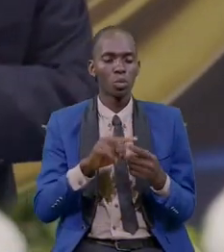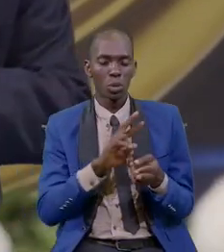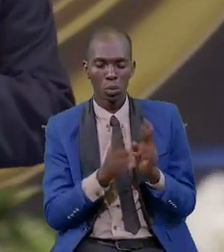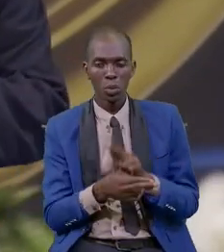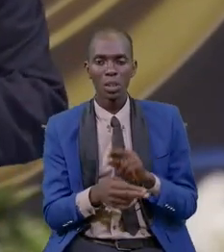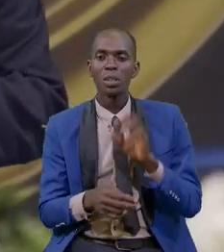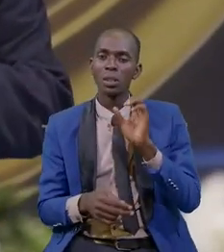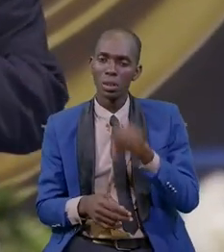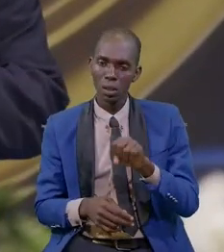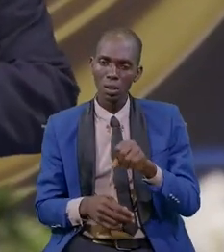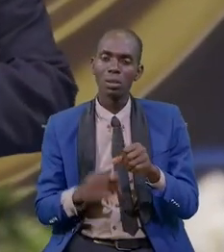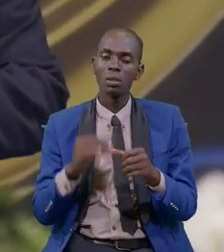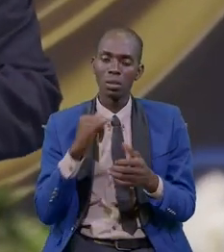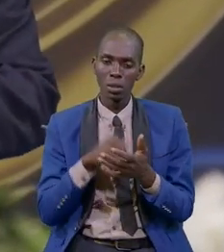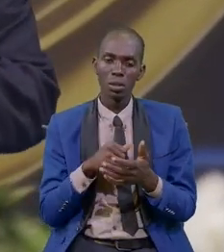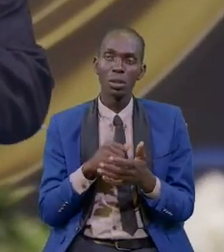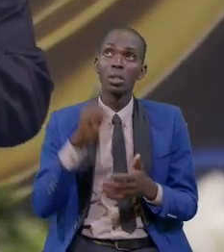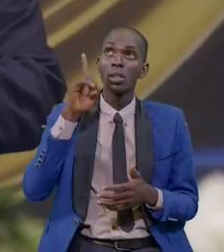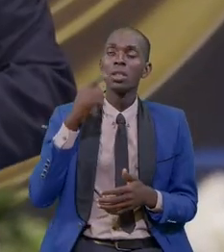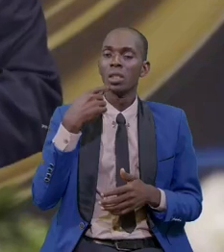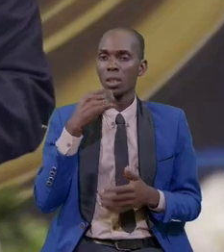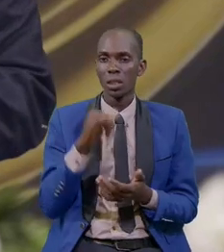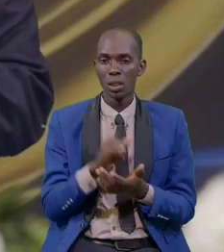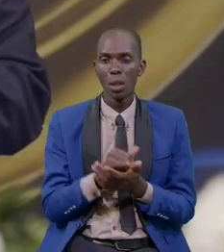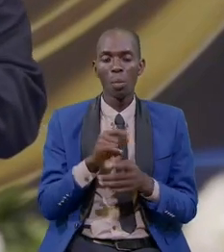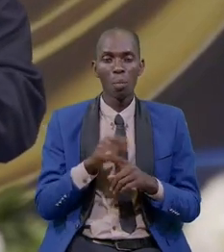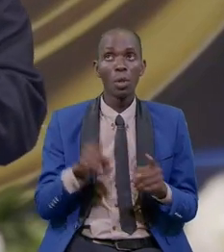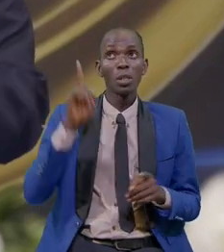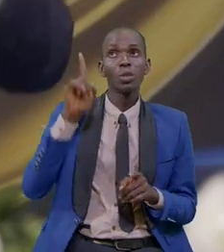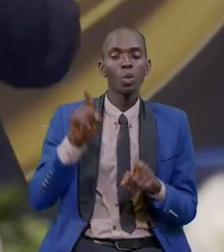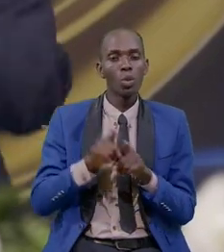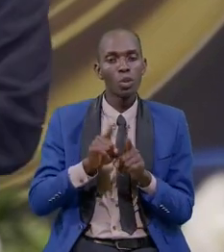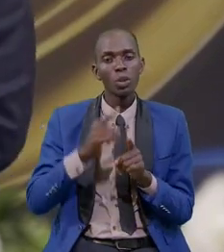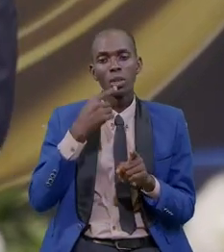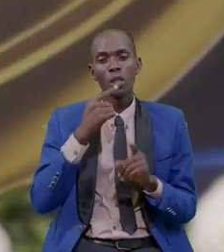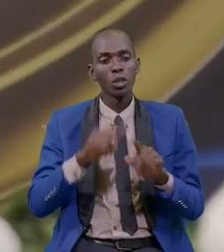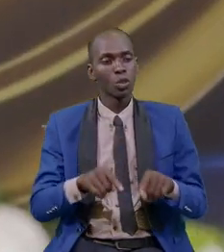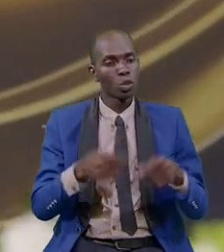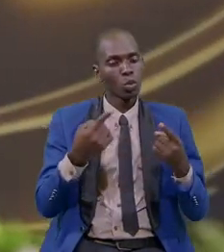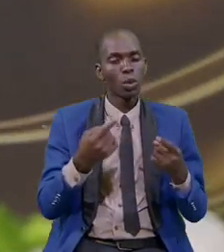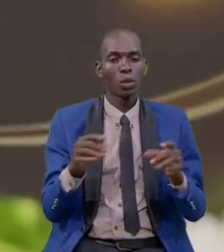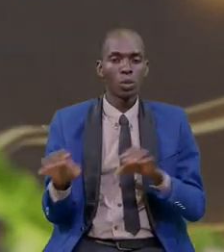sauvés. Mais il a aussi dit, va et toi. Fais de même.